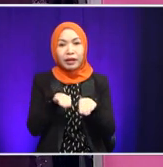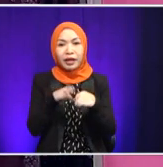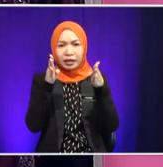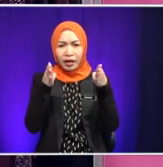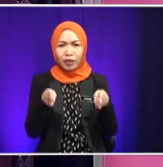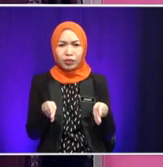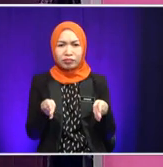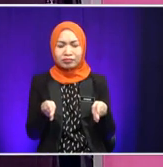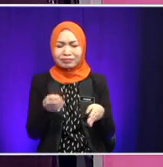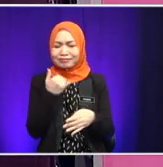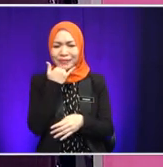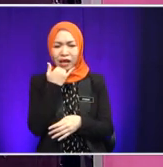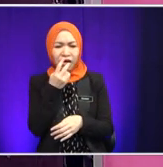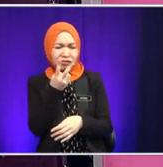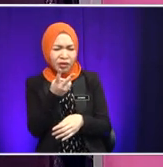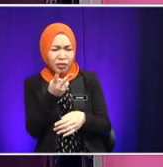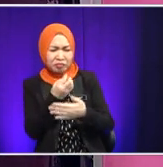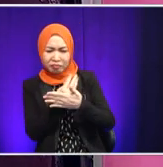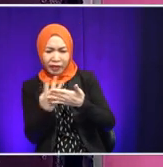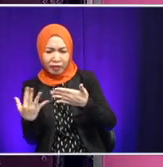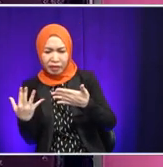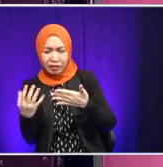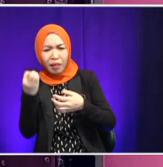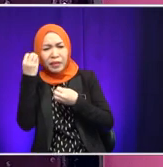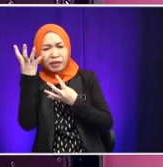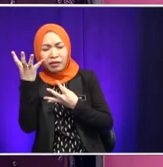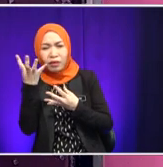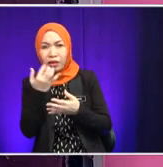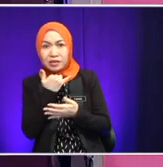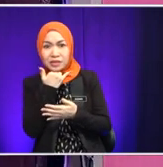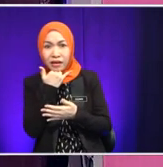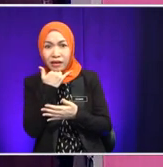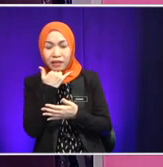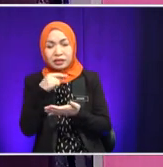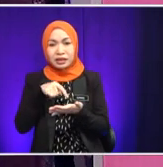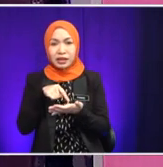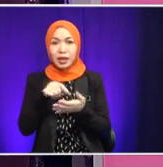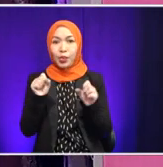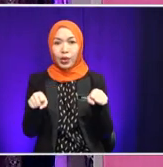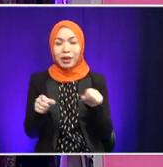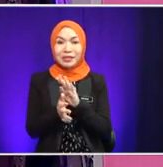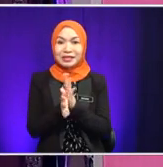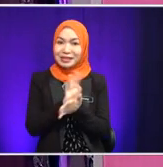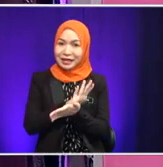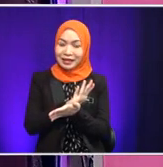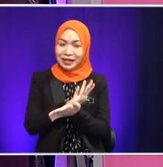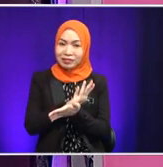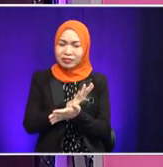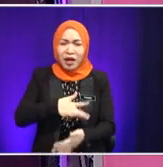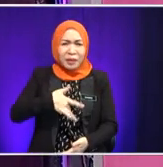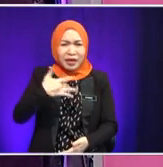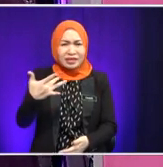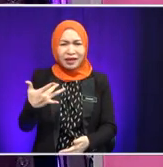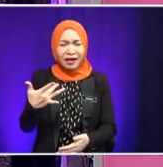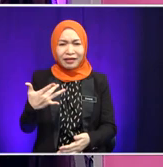Super Kauman ataupun keagamaan dan sebagainya ini juga boleh menyebabkan eee Perasaan hati di kalangan